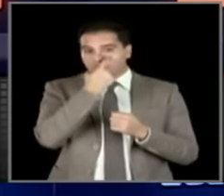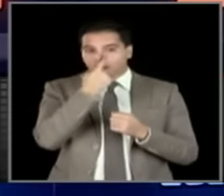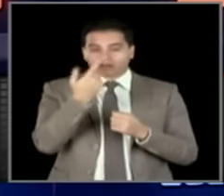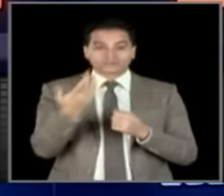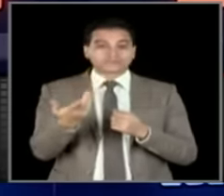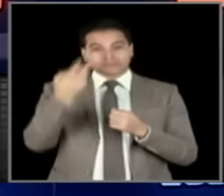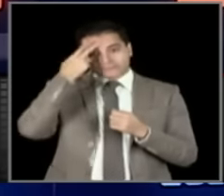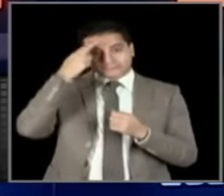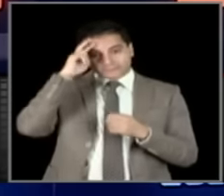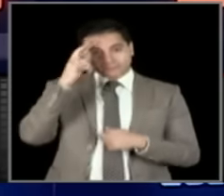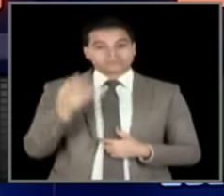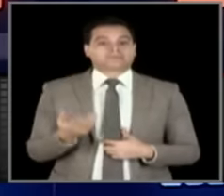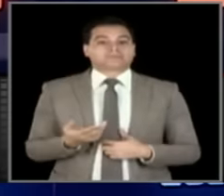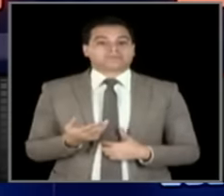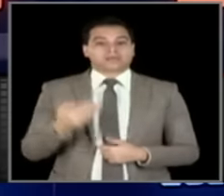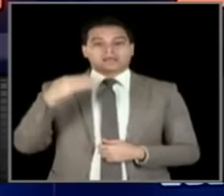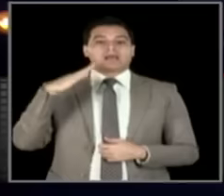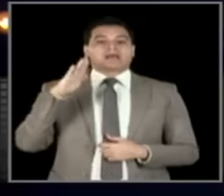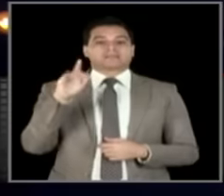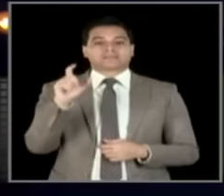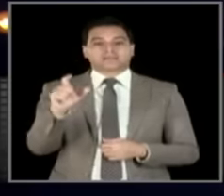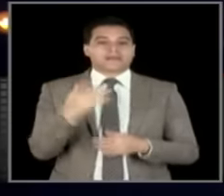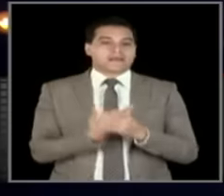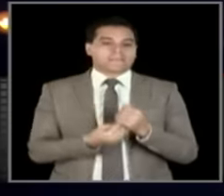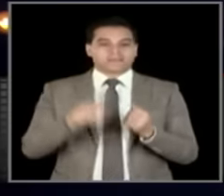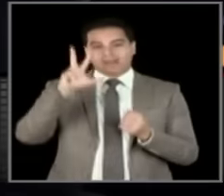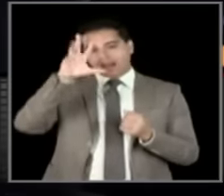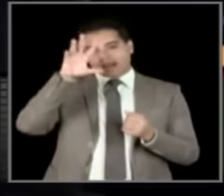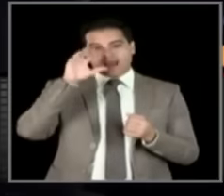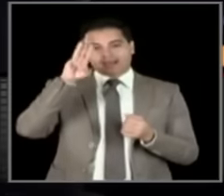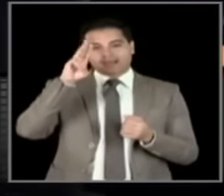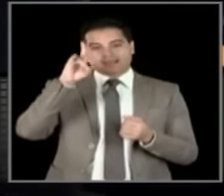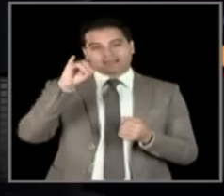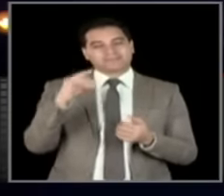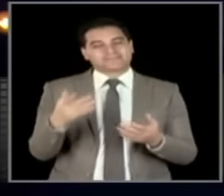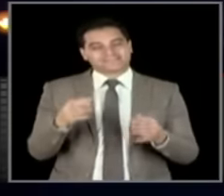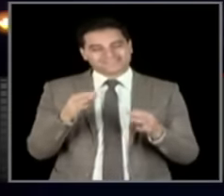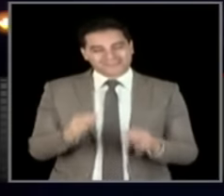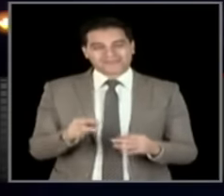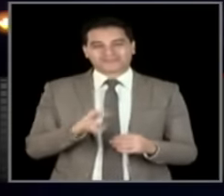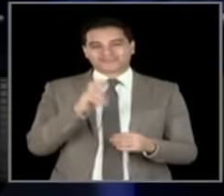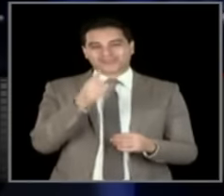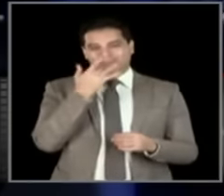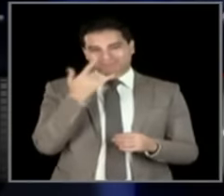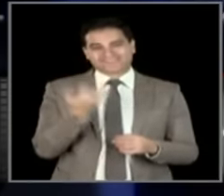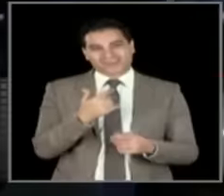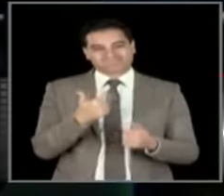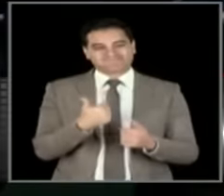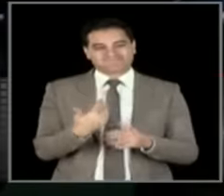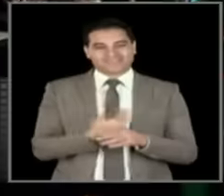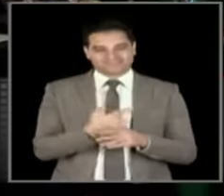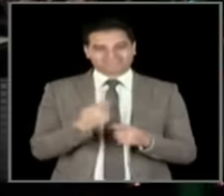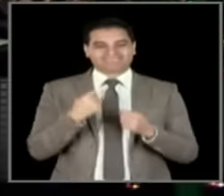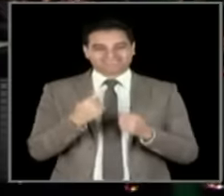مشكلة. حسن من الهيثم. سؤال سهل. سعاد طبعا إجابة صحيحة.